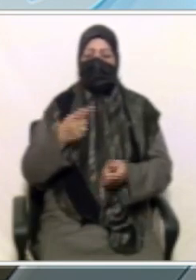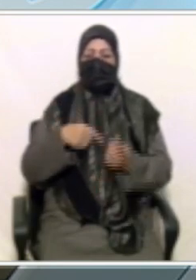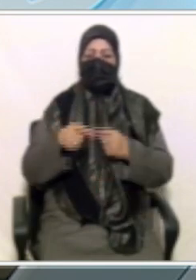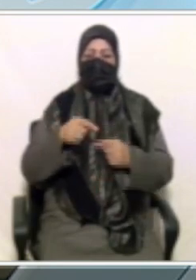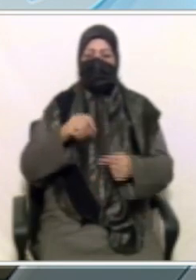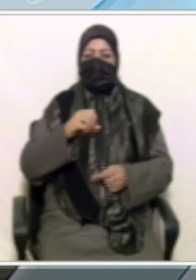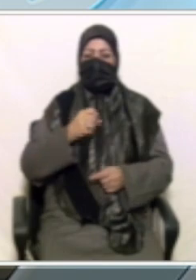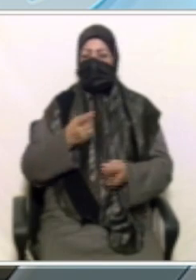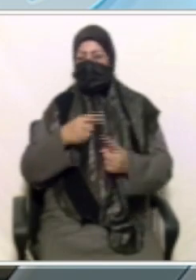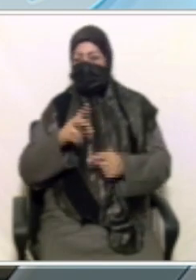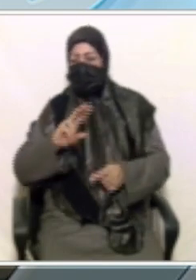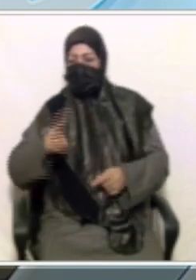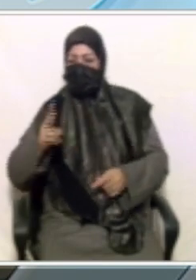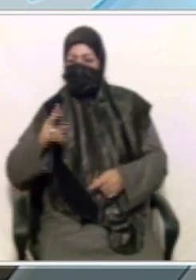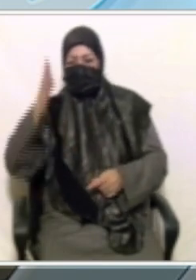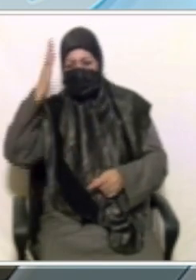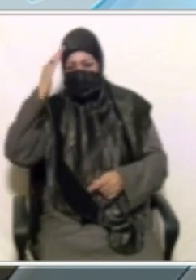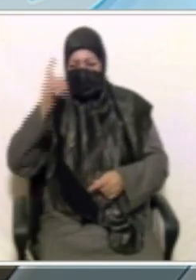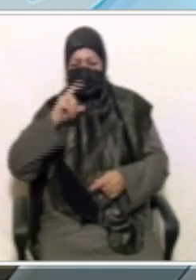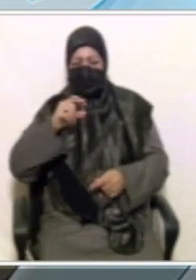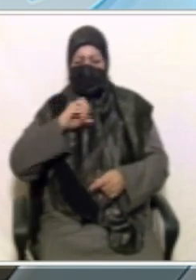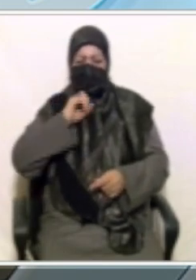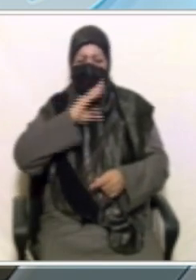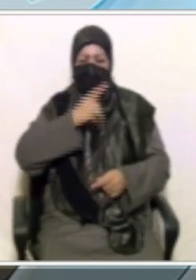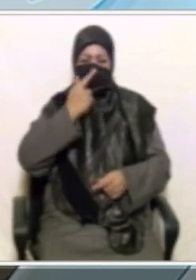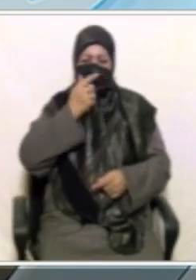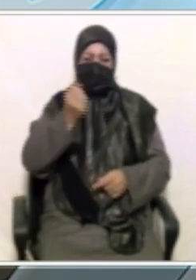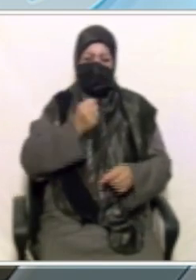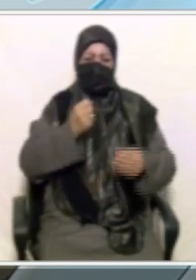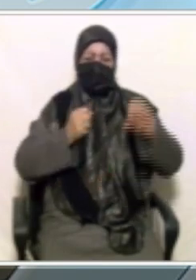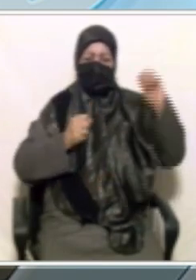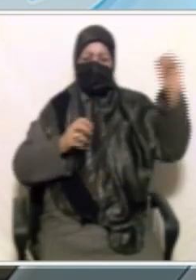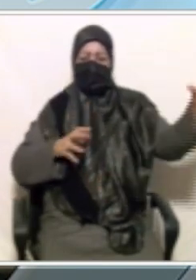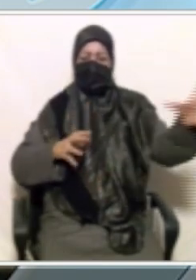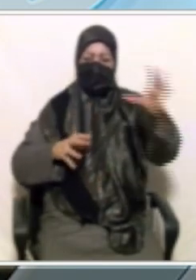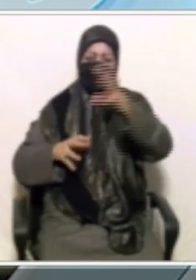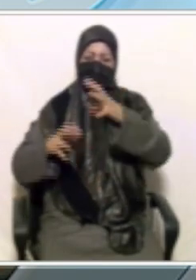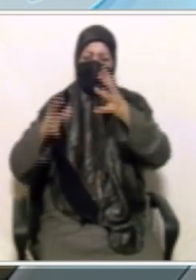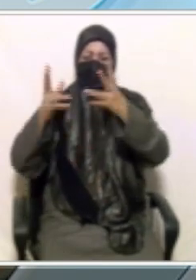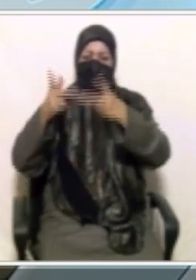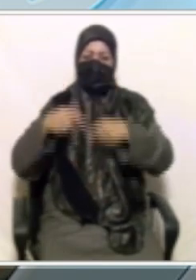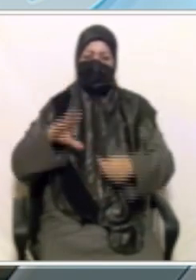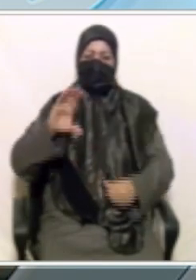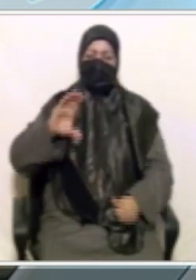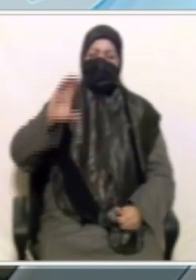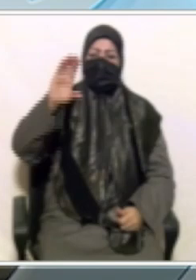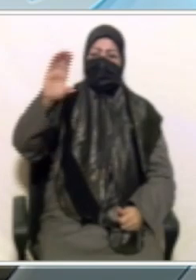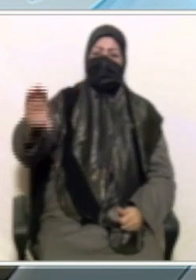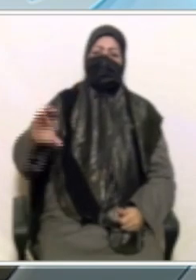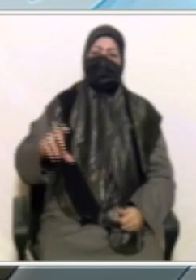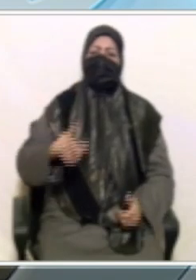معدومة واحتسبها من جملة المال حتى غطى بها العجز. هل هذا الفعل صحيح؟ لا، هذا ليس صحيحا،